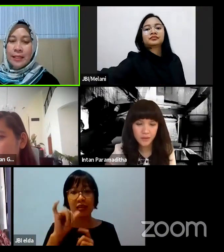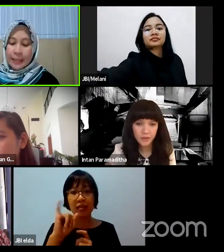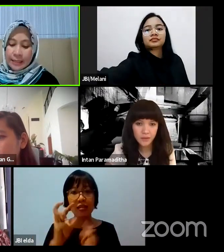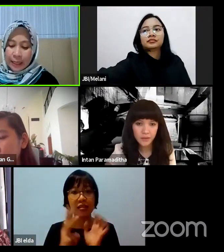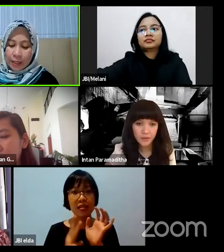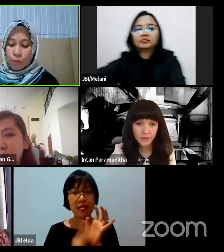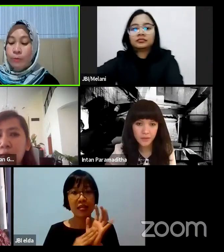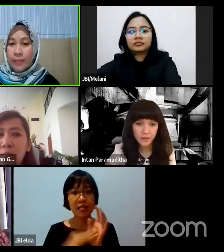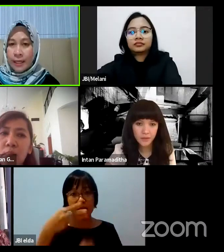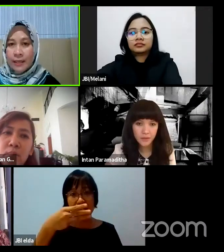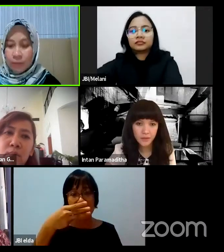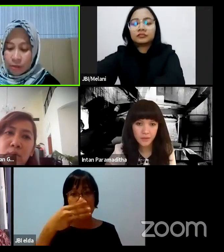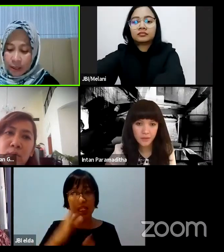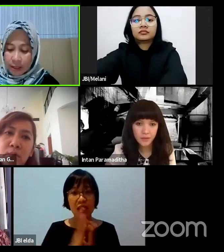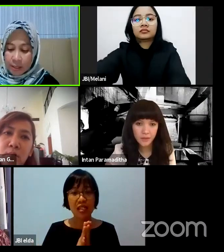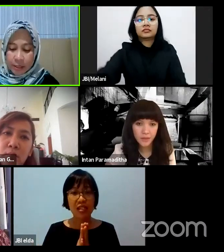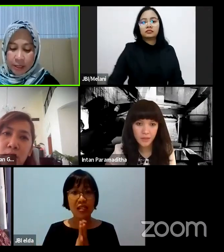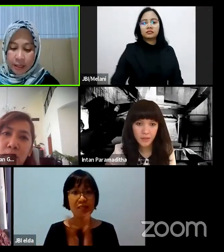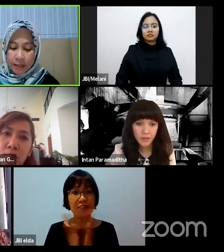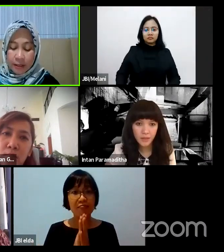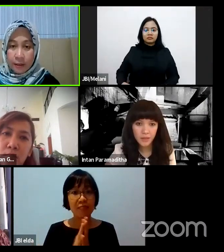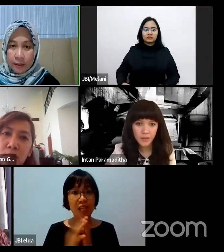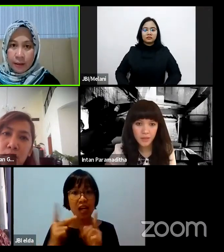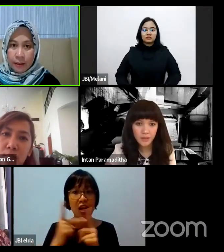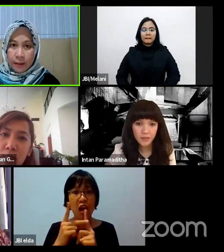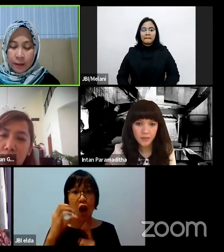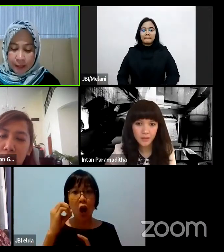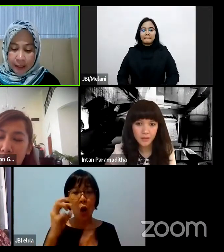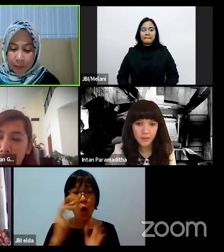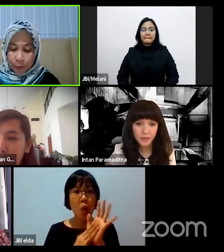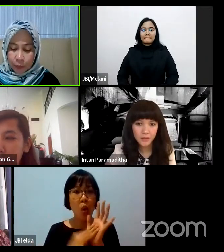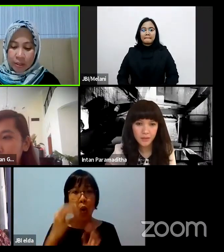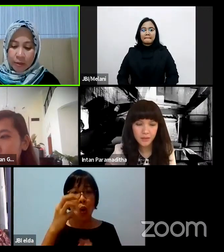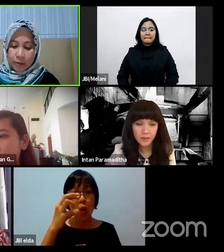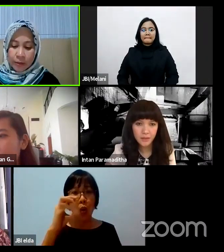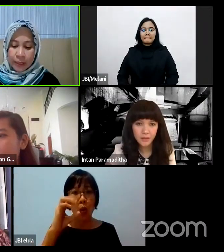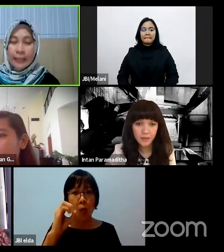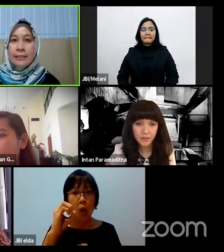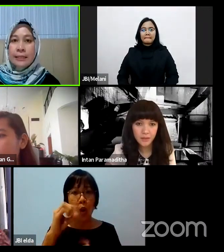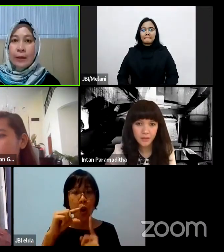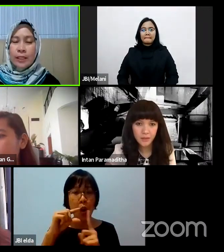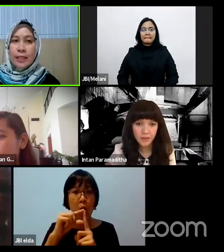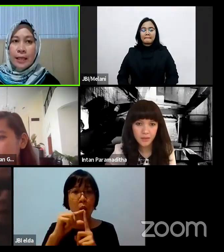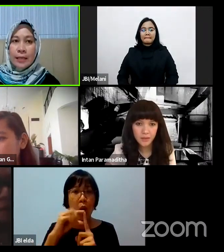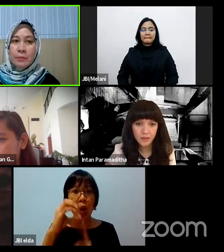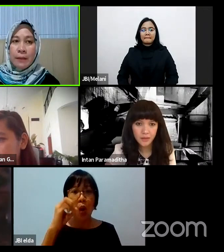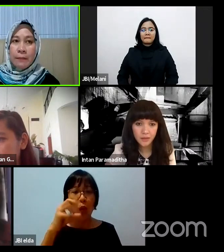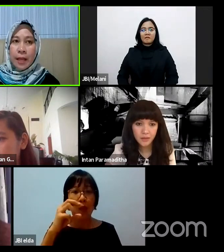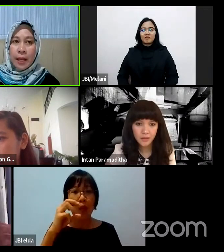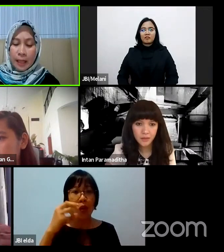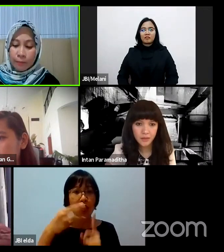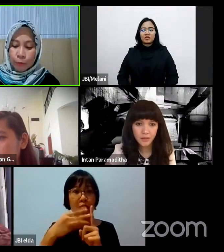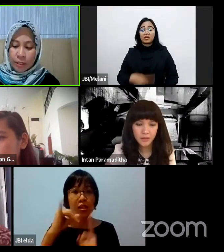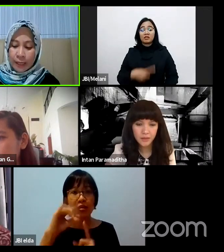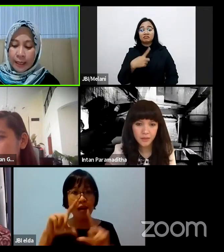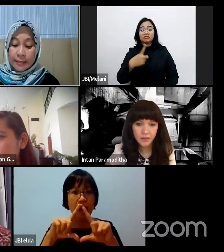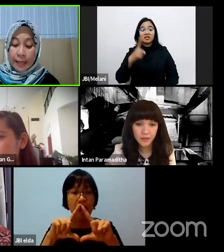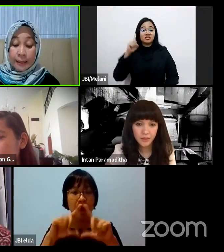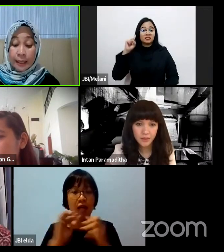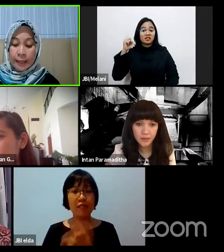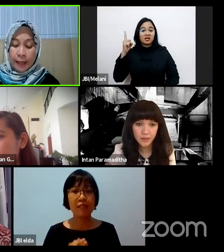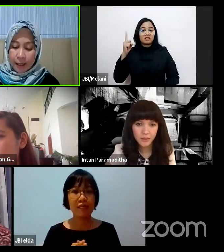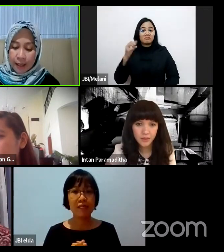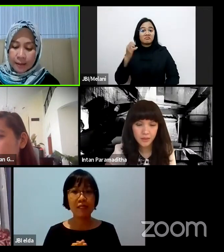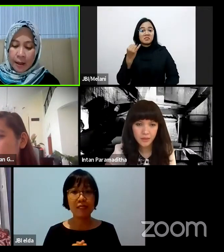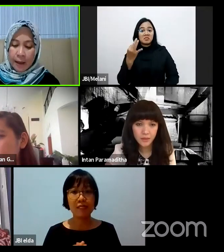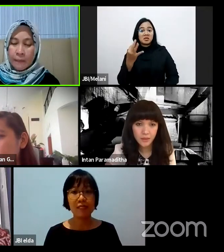yang mengindikasikan homofobia dan heterosentrisme di kampus? Karena kan kalau kita dengar beberapa kampus ada yang